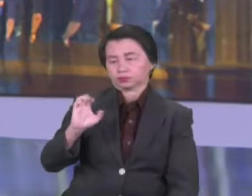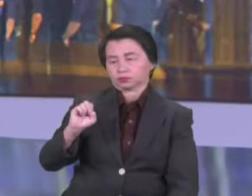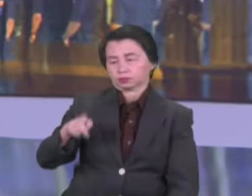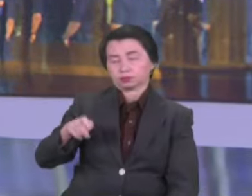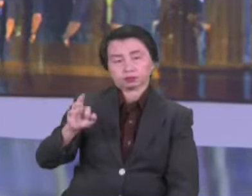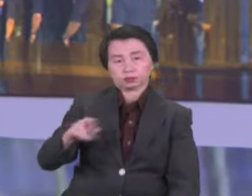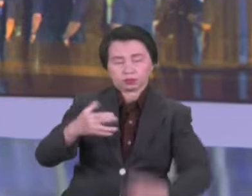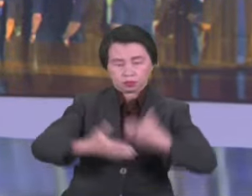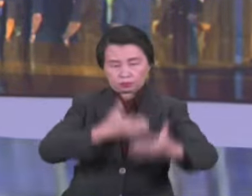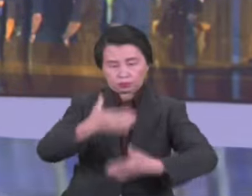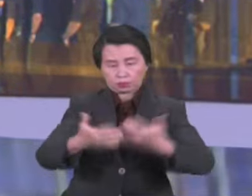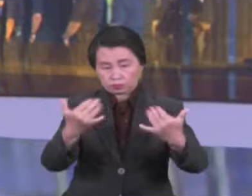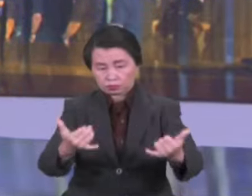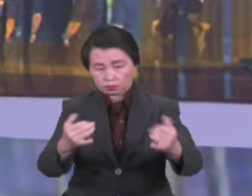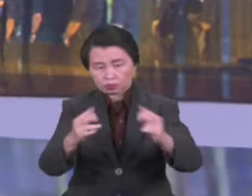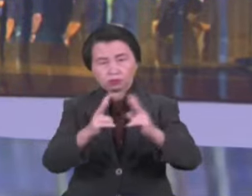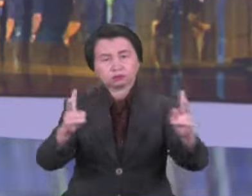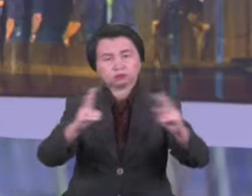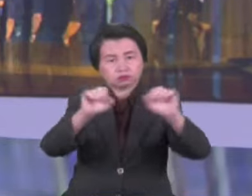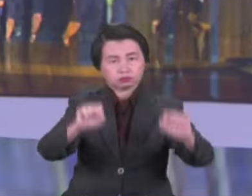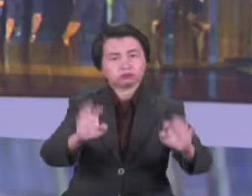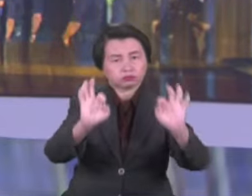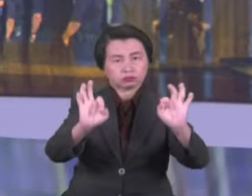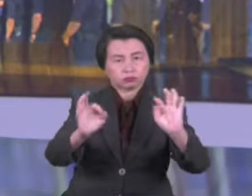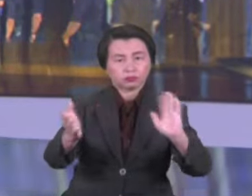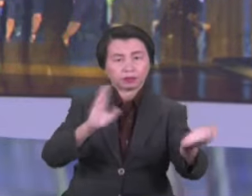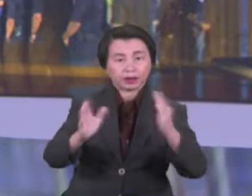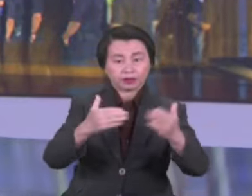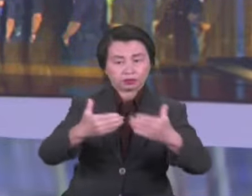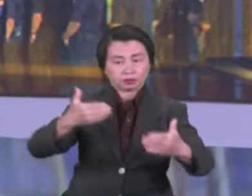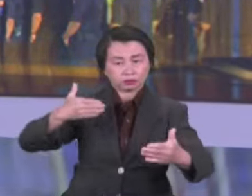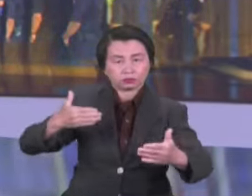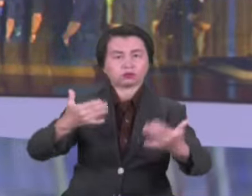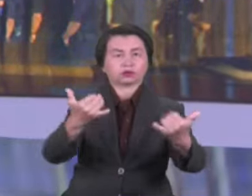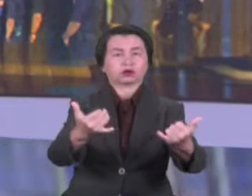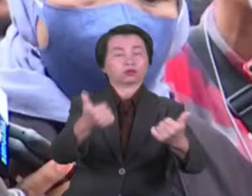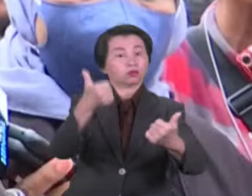memaklumkan proses kali ini paling sistematik berbanding sebelum ini.